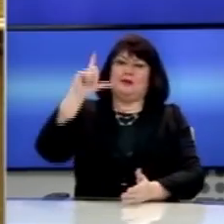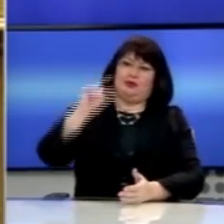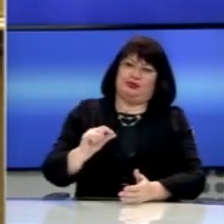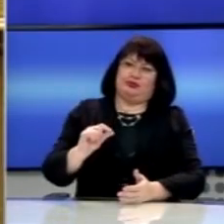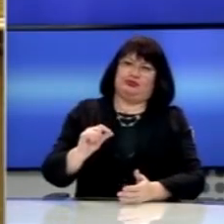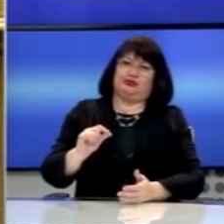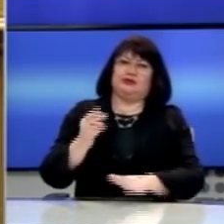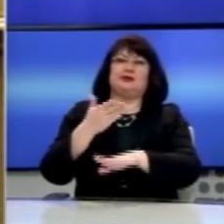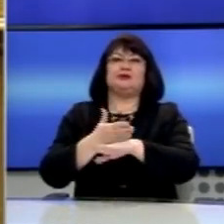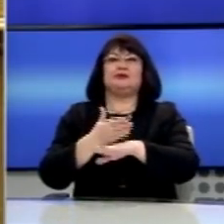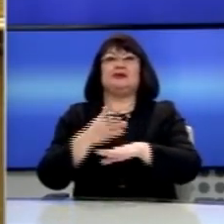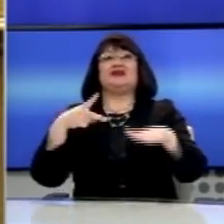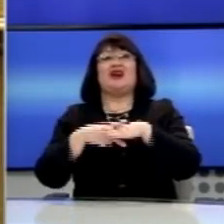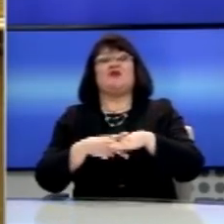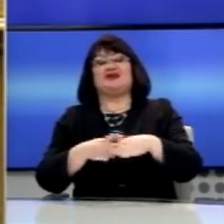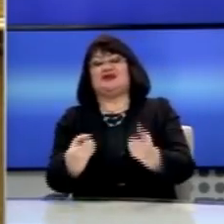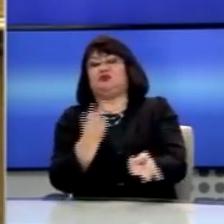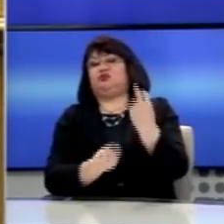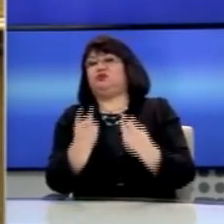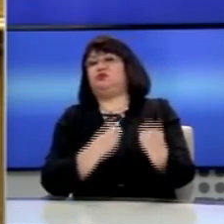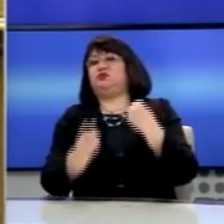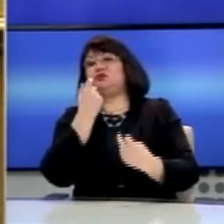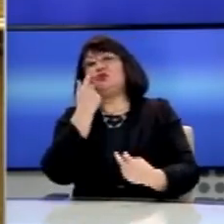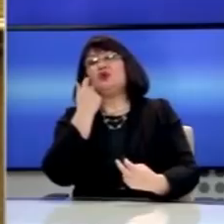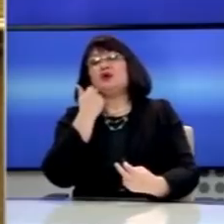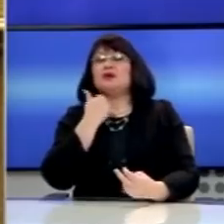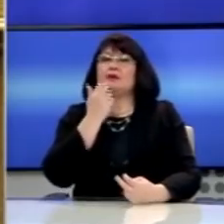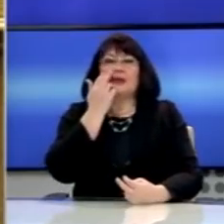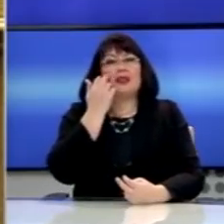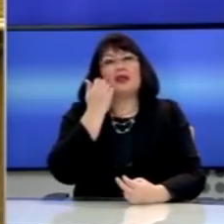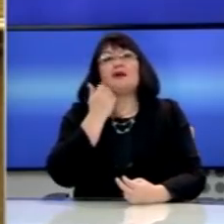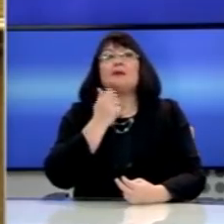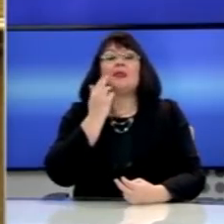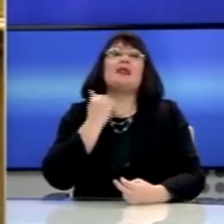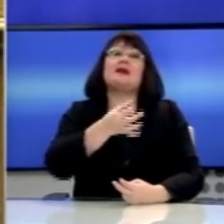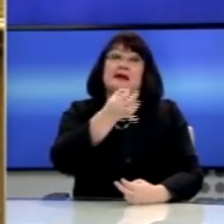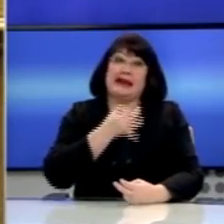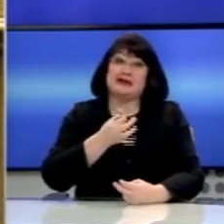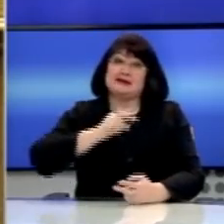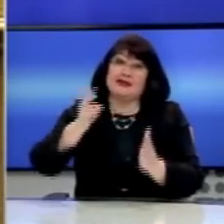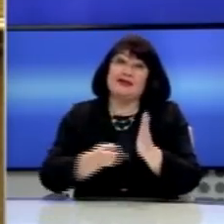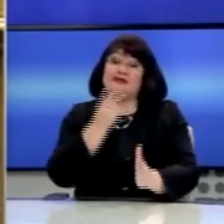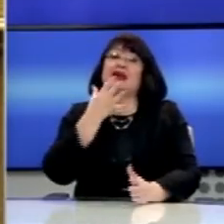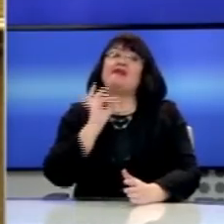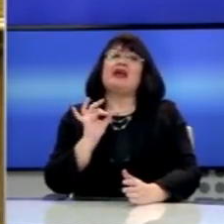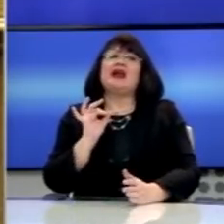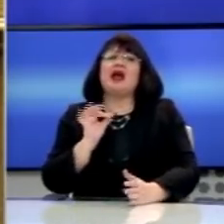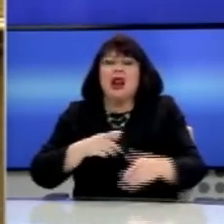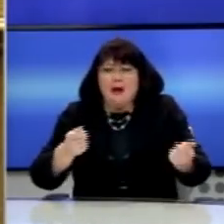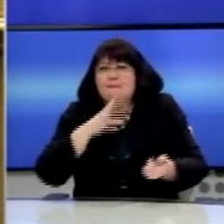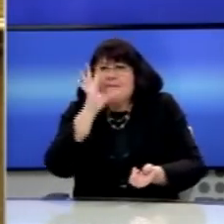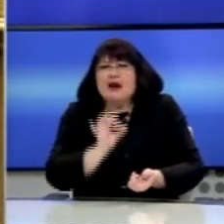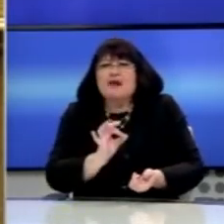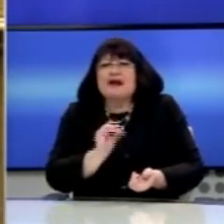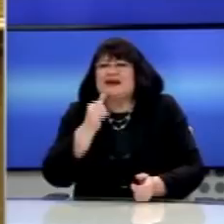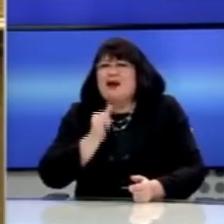μην χάσουν και κανένα ευρώ οι τράπεζες. Λέτε για δεύτερη ευκαιρία Στην πράξη όμως τους καταδικάζεται